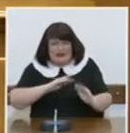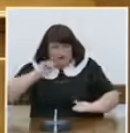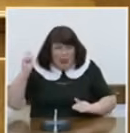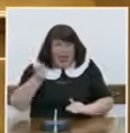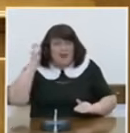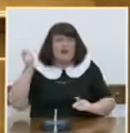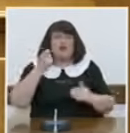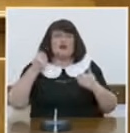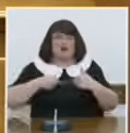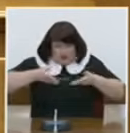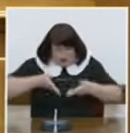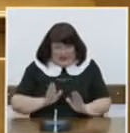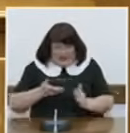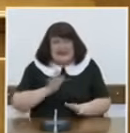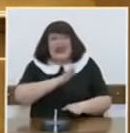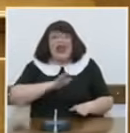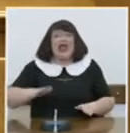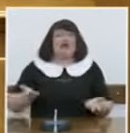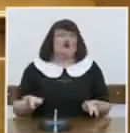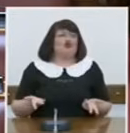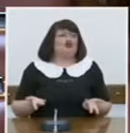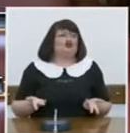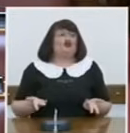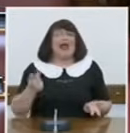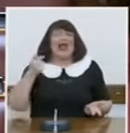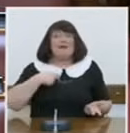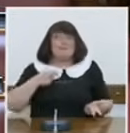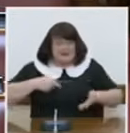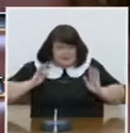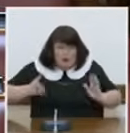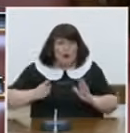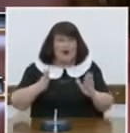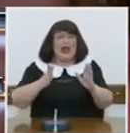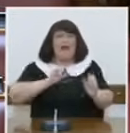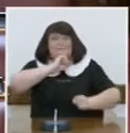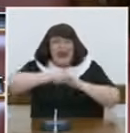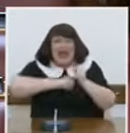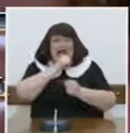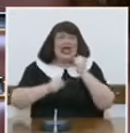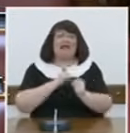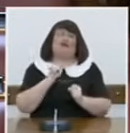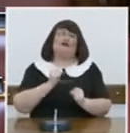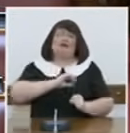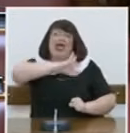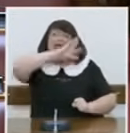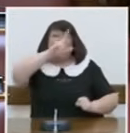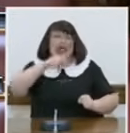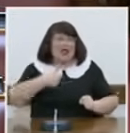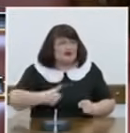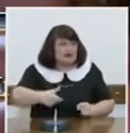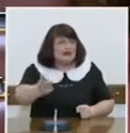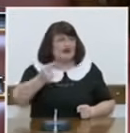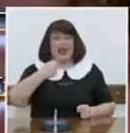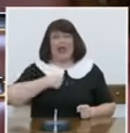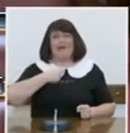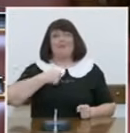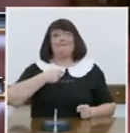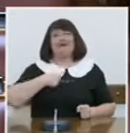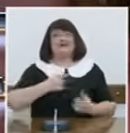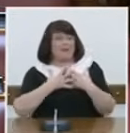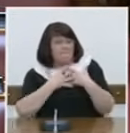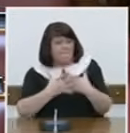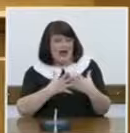των Ελλήνων. Η πηξίδα μας, η πορεία μας, αγωνιζόμαστε και τα αγωνιζόμαστε μέχρι τέλους. Εμείς έχουμε πάθος στην Ελλάδα και